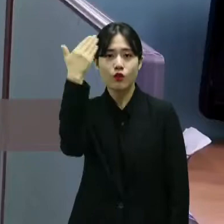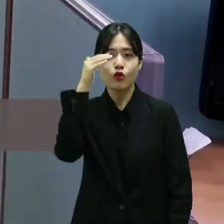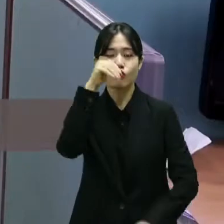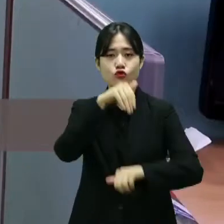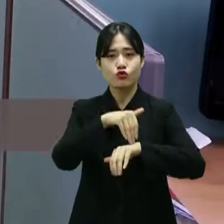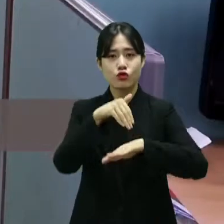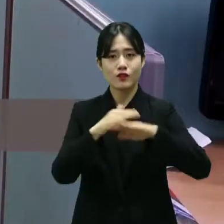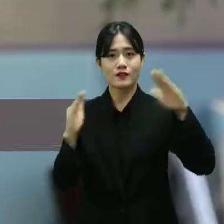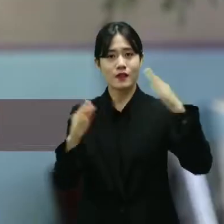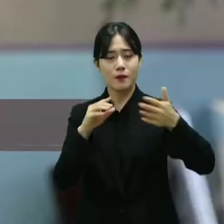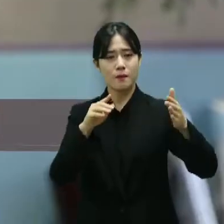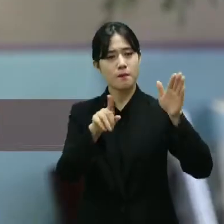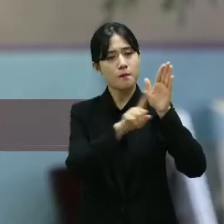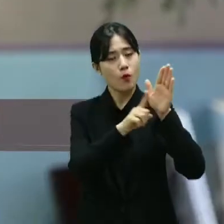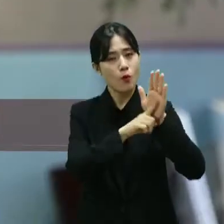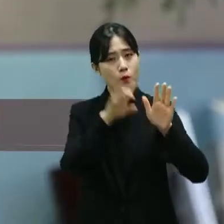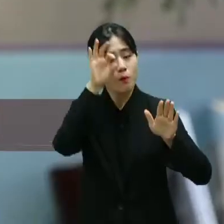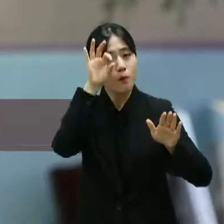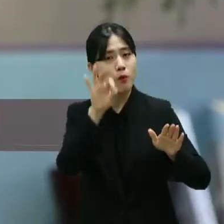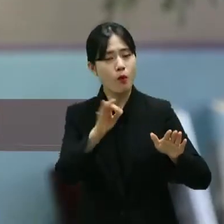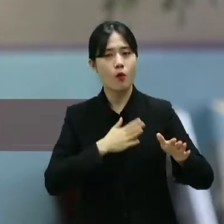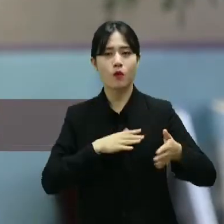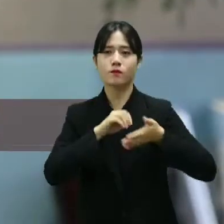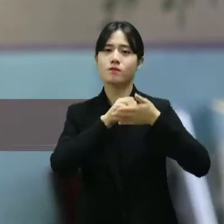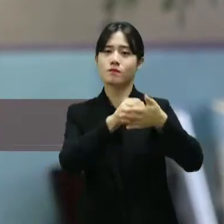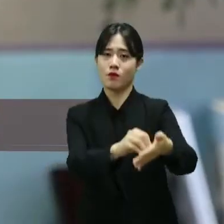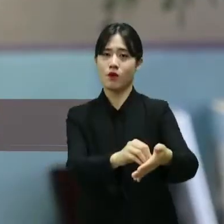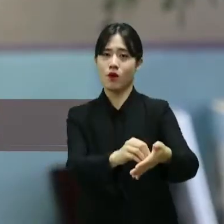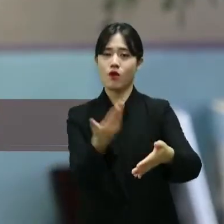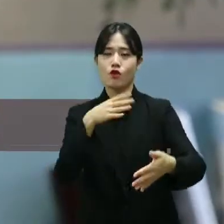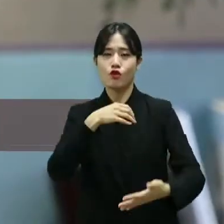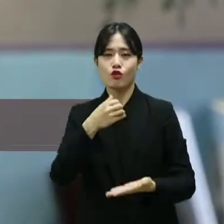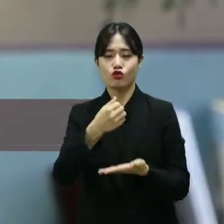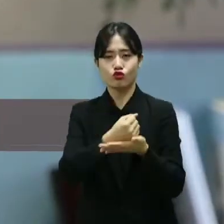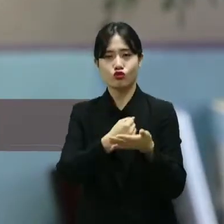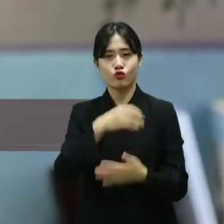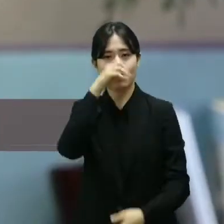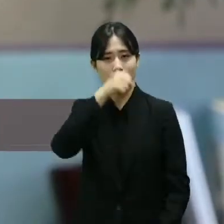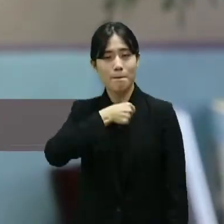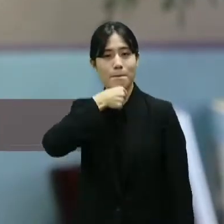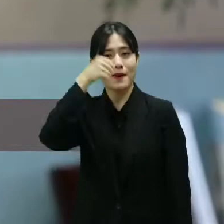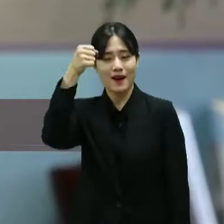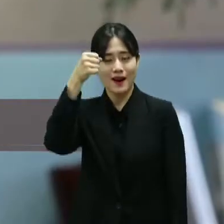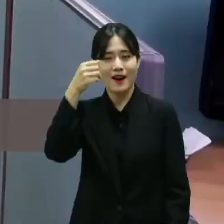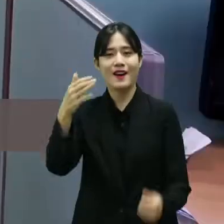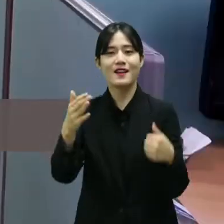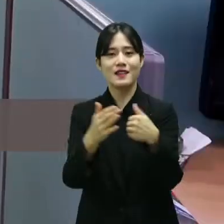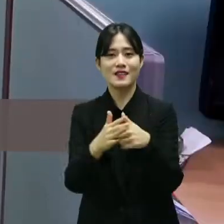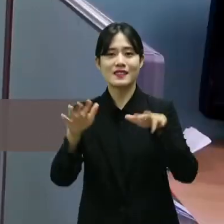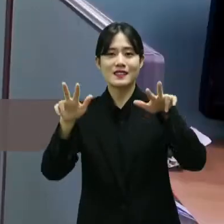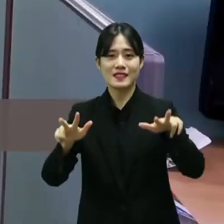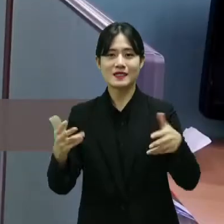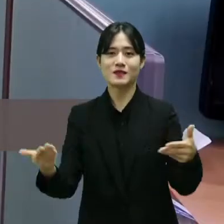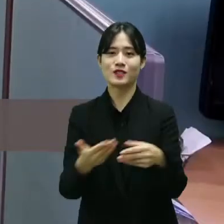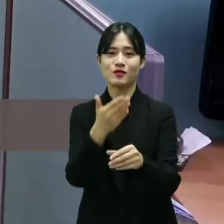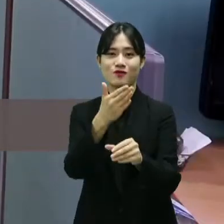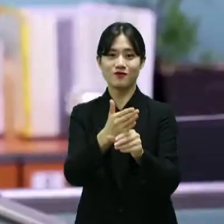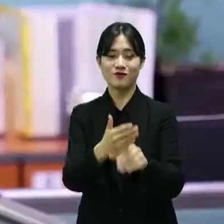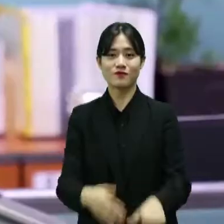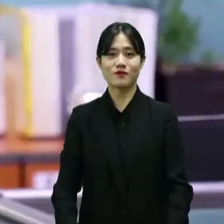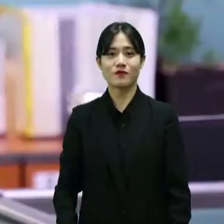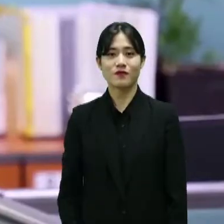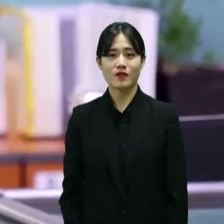인턴을 모집한다는 공고를 보고 이렇게 지원을 하게 되는데 운이 좋게 붙어서 지금까지도 이렇게 근무를 하고